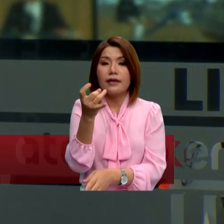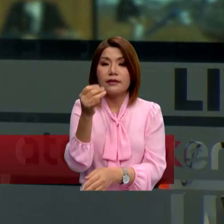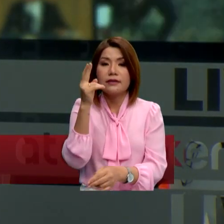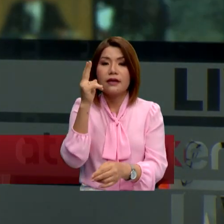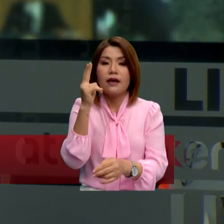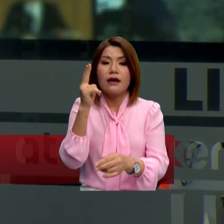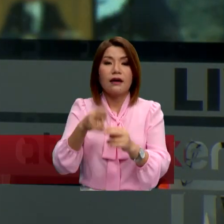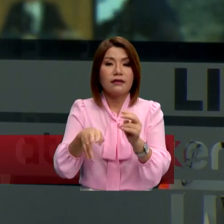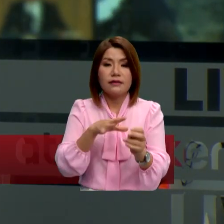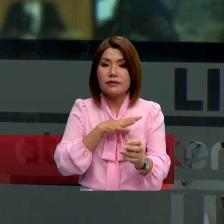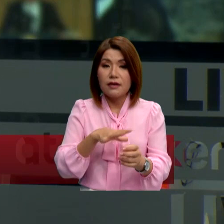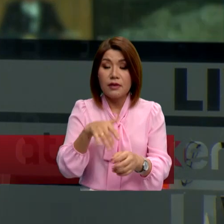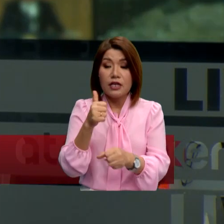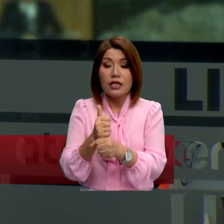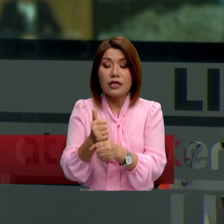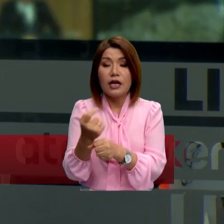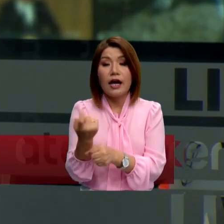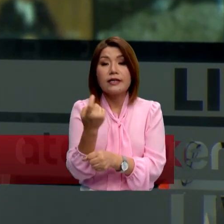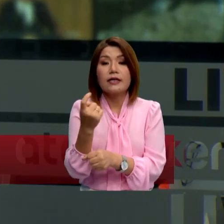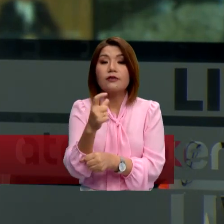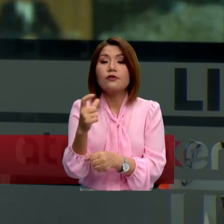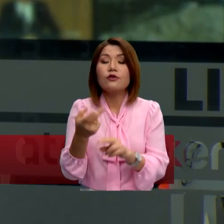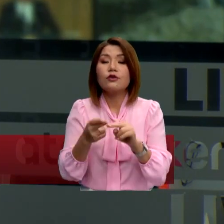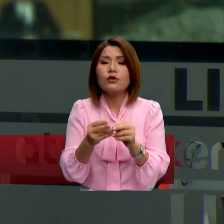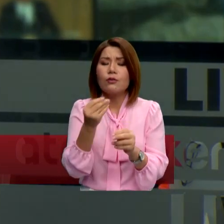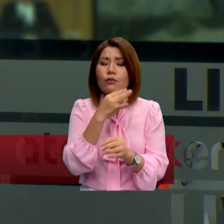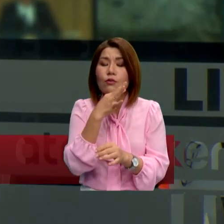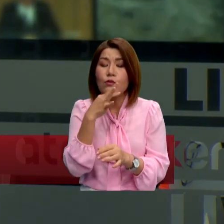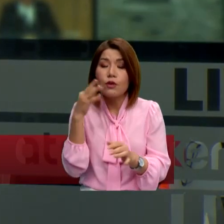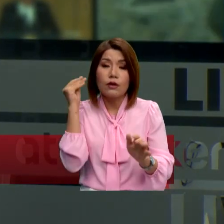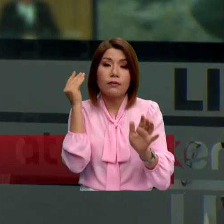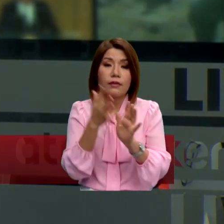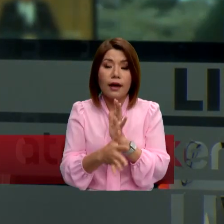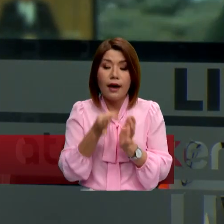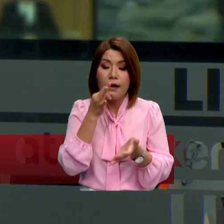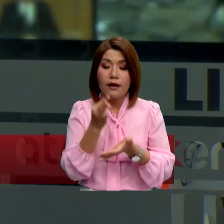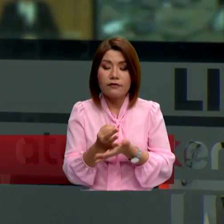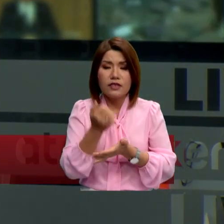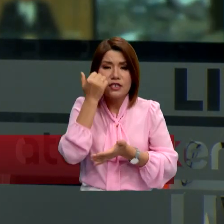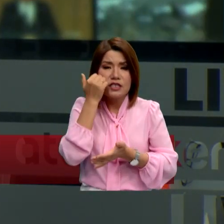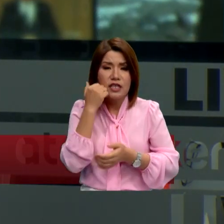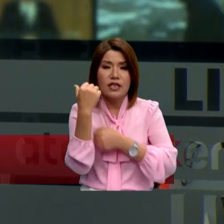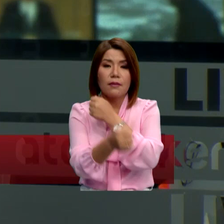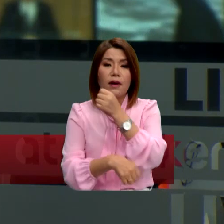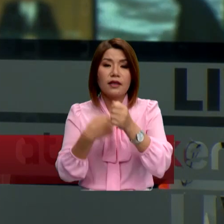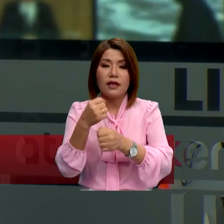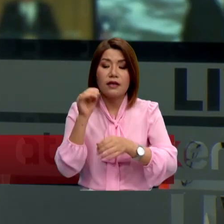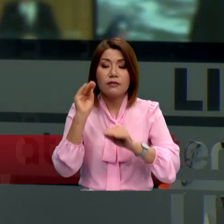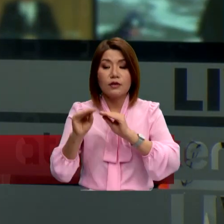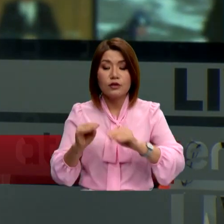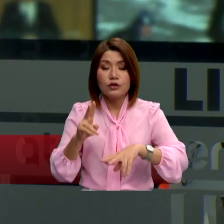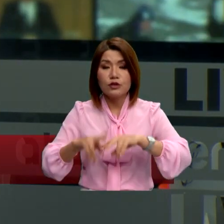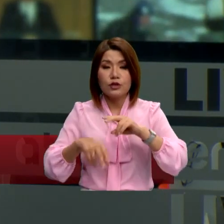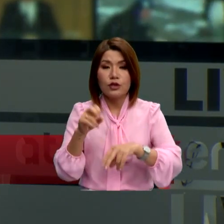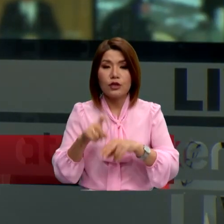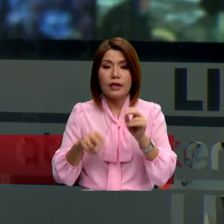қалдырған. Баспана иелерінің сөзінше, қыруар қаржы жұмсалған нысанға жауаптылар ескі материалдарды қолданып, цемент арасына